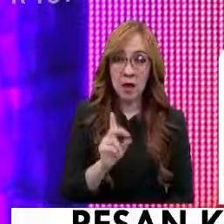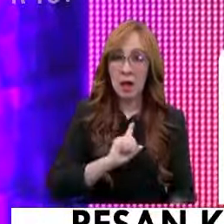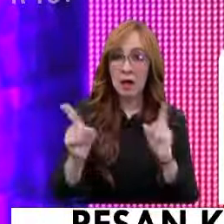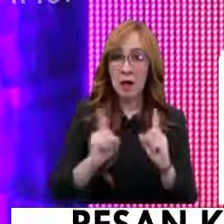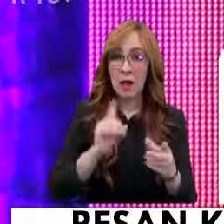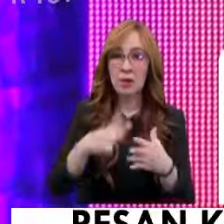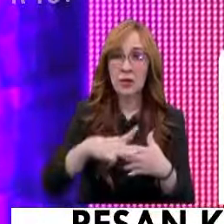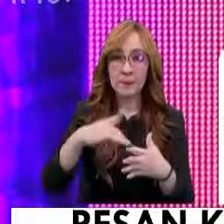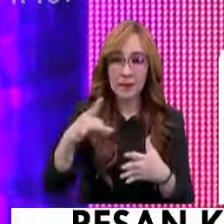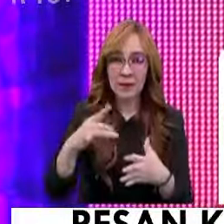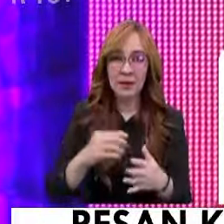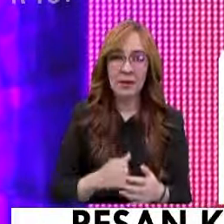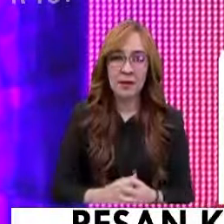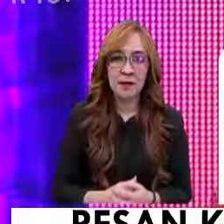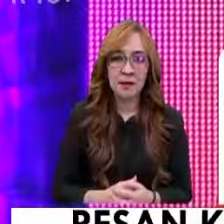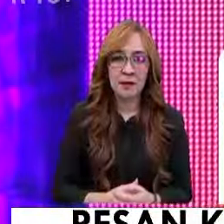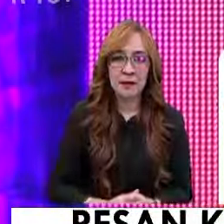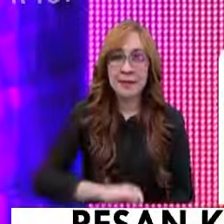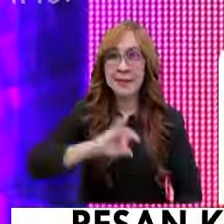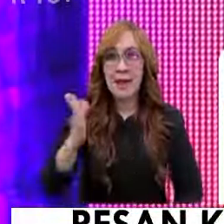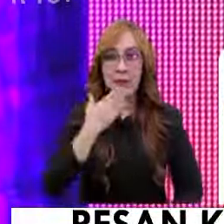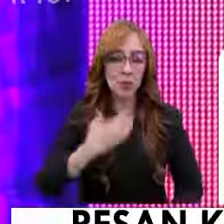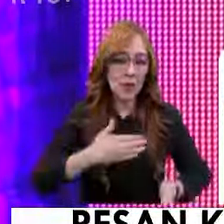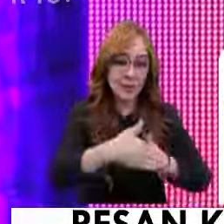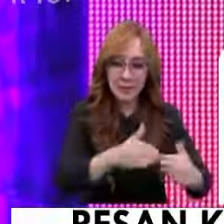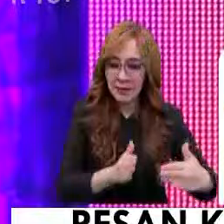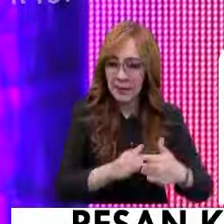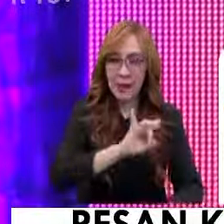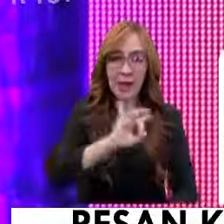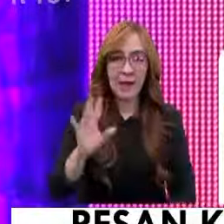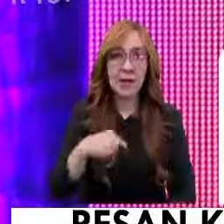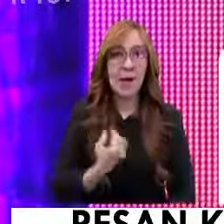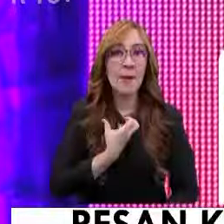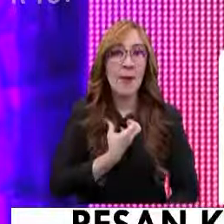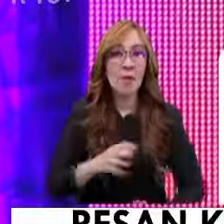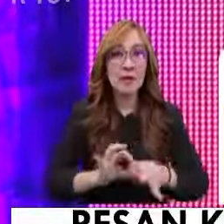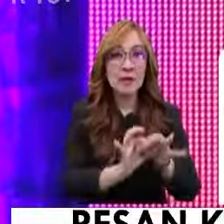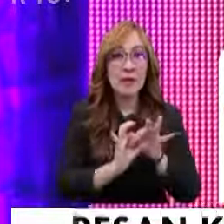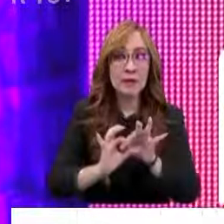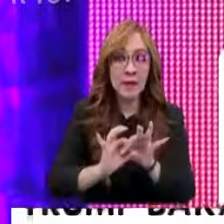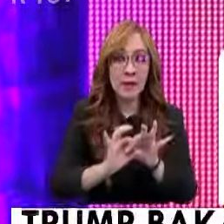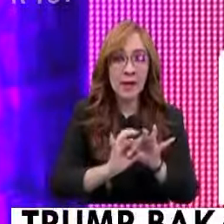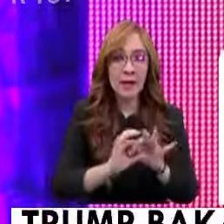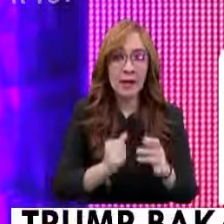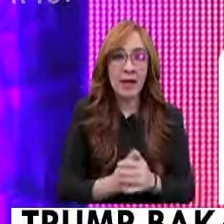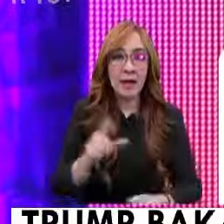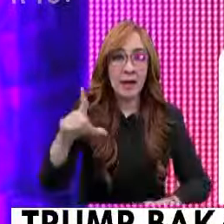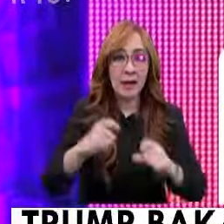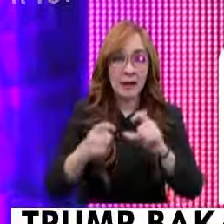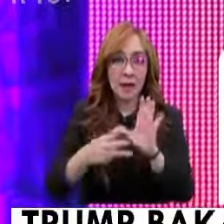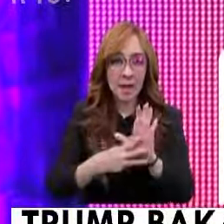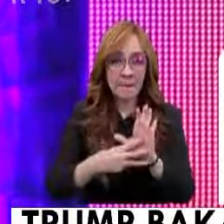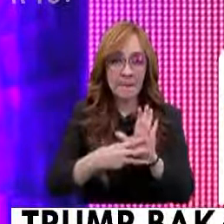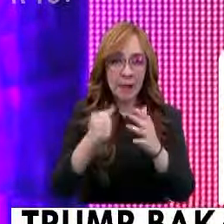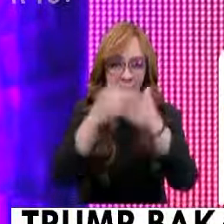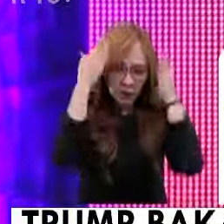terpilih selain ada strategi-strategi lain kami akan bekerja sama dengan pihak-pihak LSM yang peduli